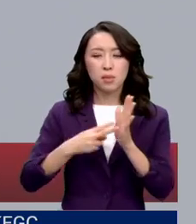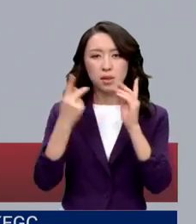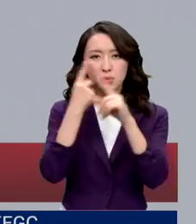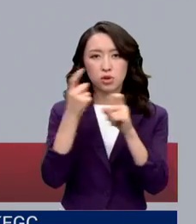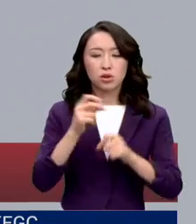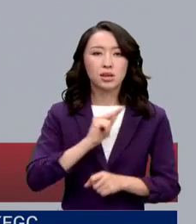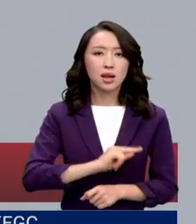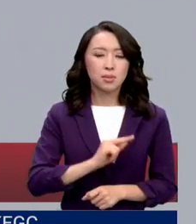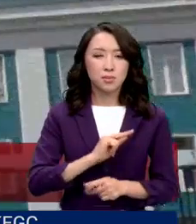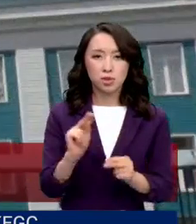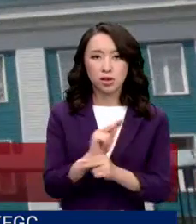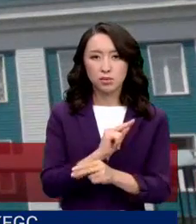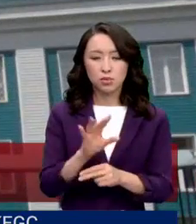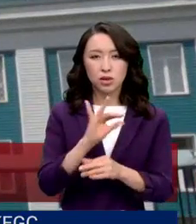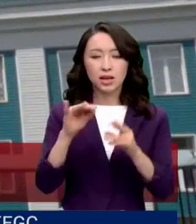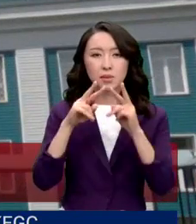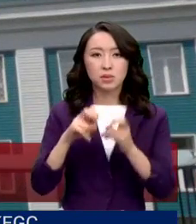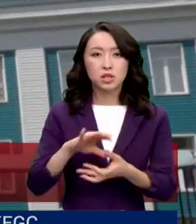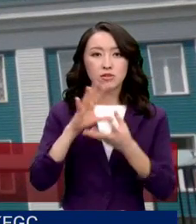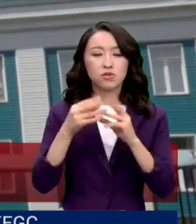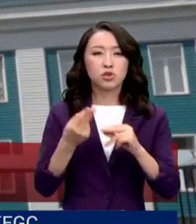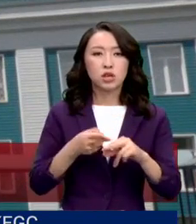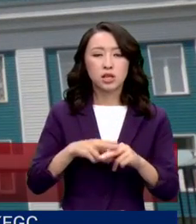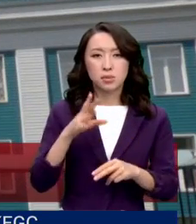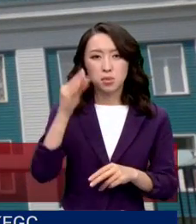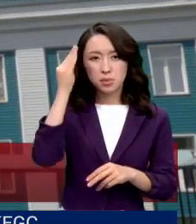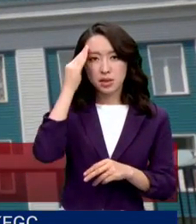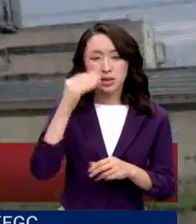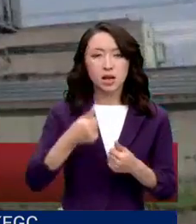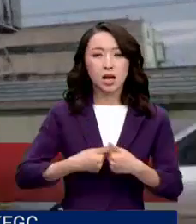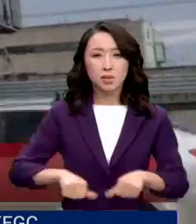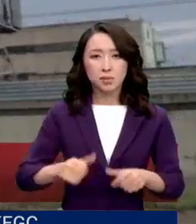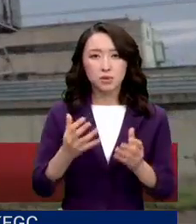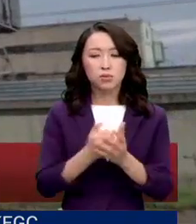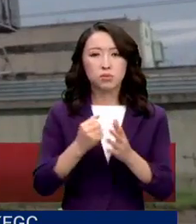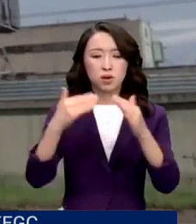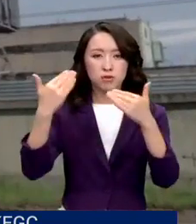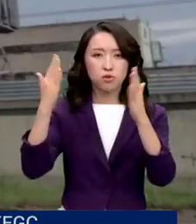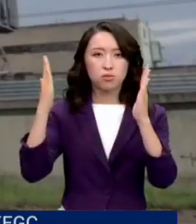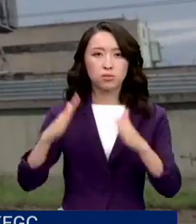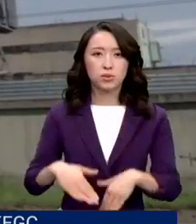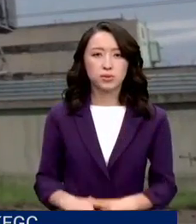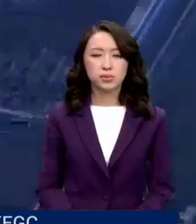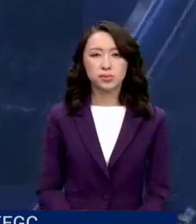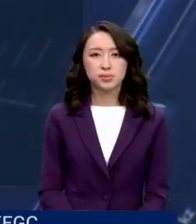планово-предупредительных ремонтов и обследований. Все это, по мнению комиссии, привело к обрушению дымовой трубы.